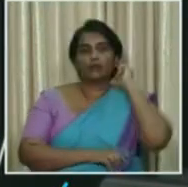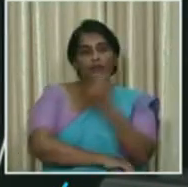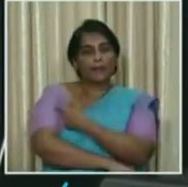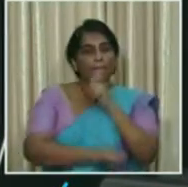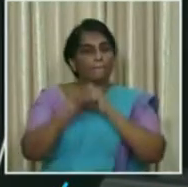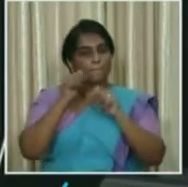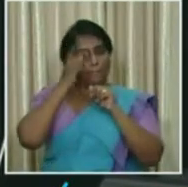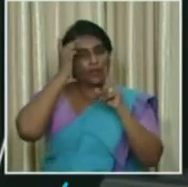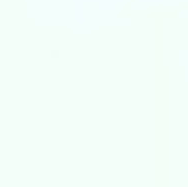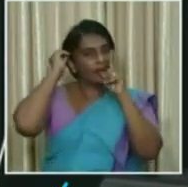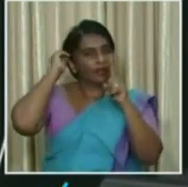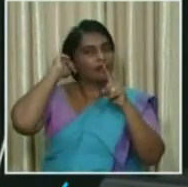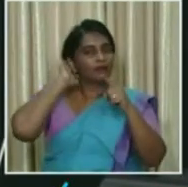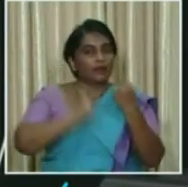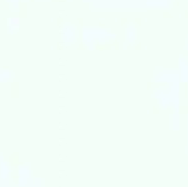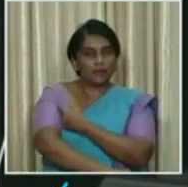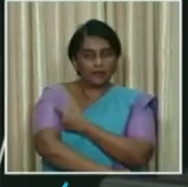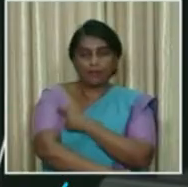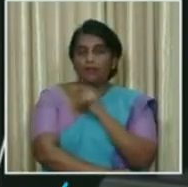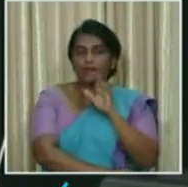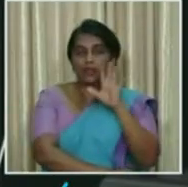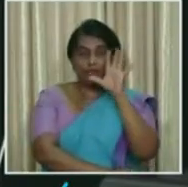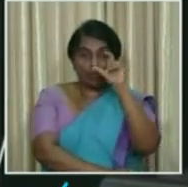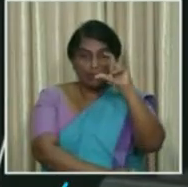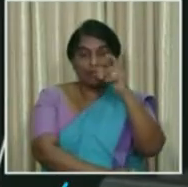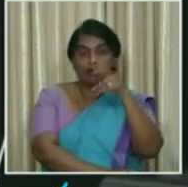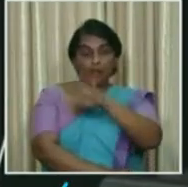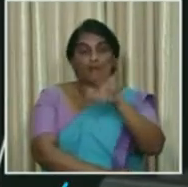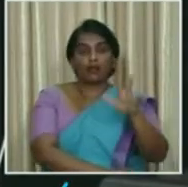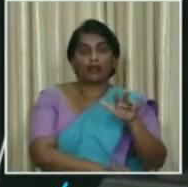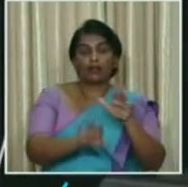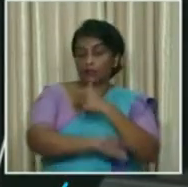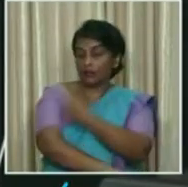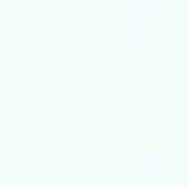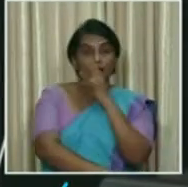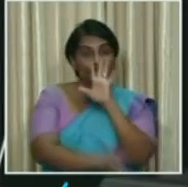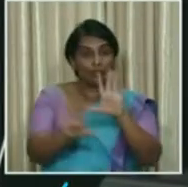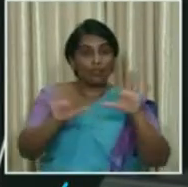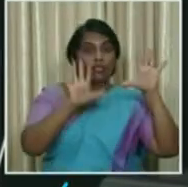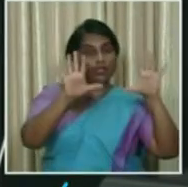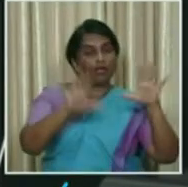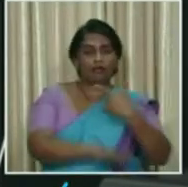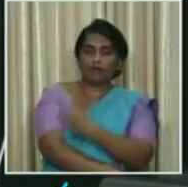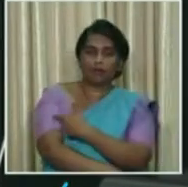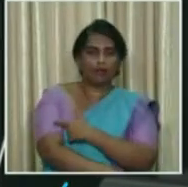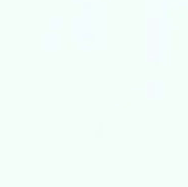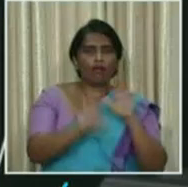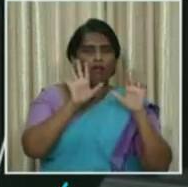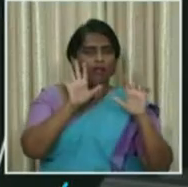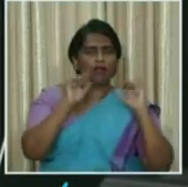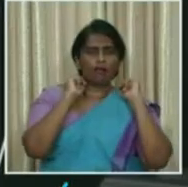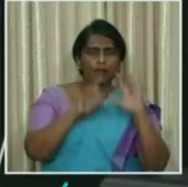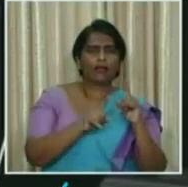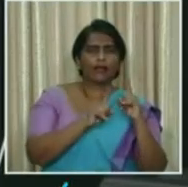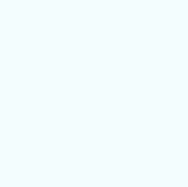බෙහෙත එක වල දෙකකින් පහක් පාවිච්චි කරන්න ඕනේ එදා වැල්ස් දෙකක් අරගෙන 10 දිනකට පාවිච්චි කරලා තියෙනවා 9 දිනකට කිසිම ප්‍රශ්නයක් තිබ්බ නැහැ